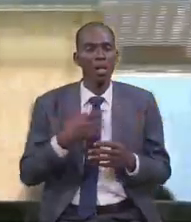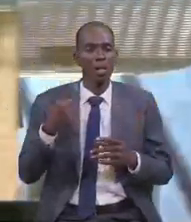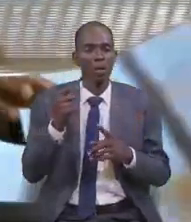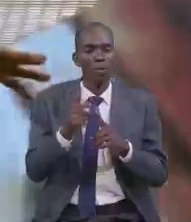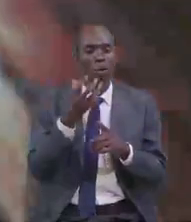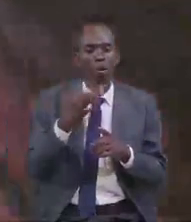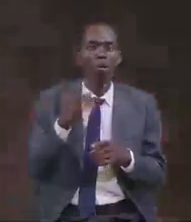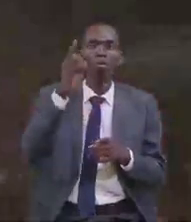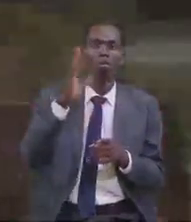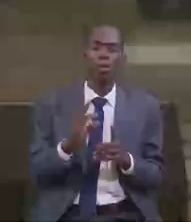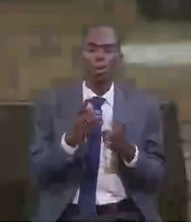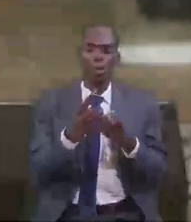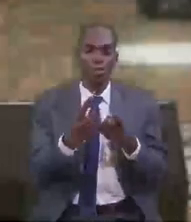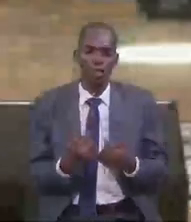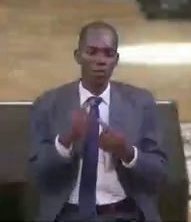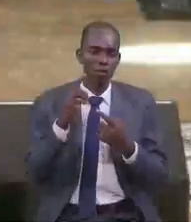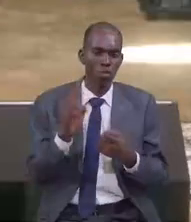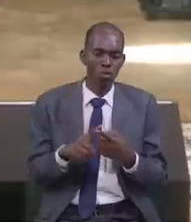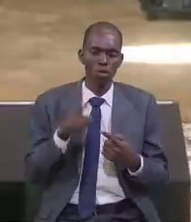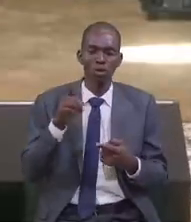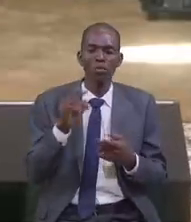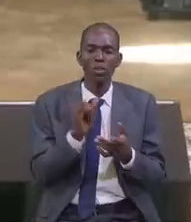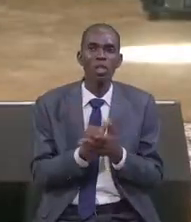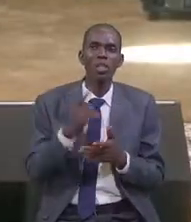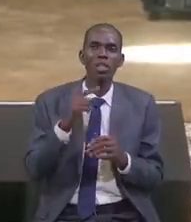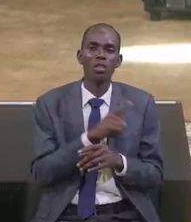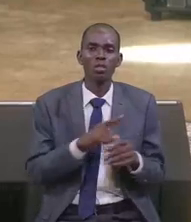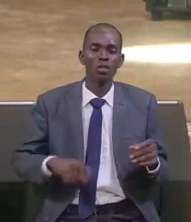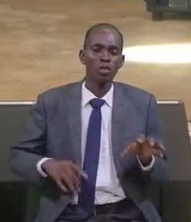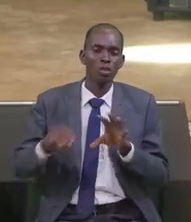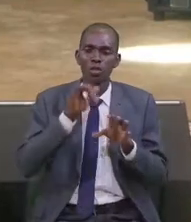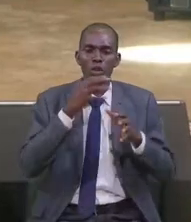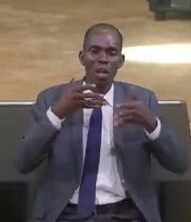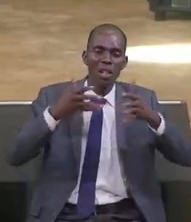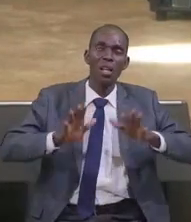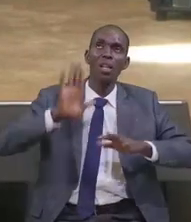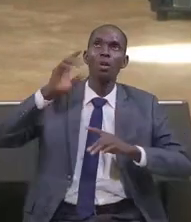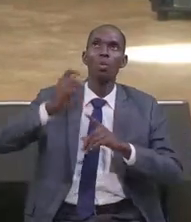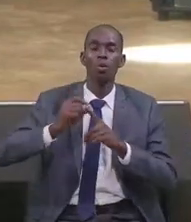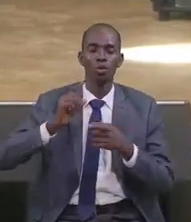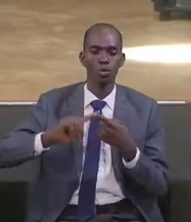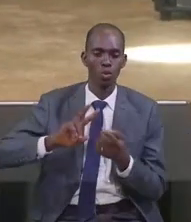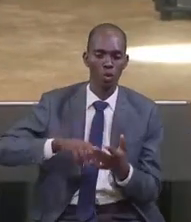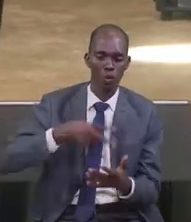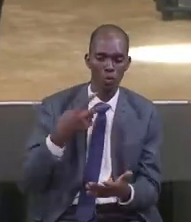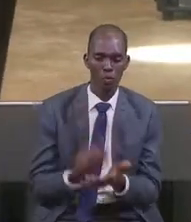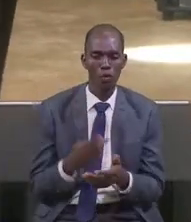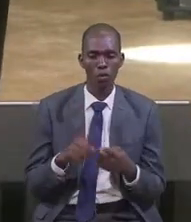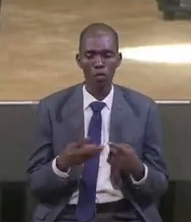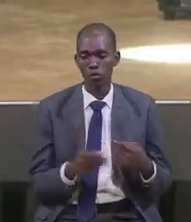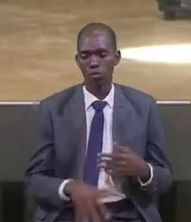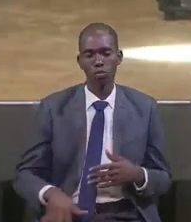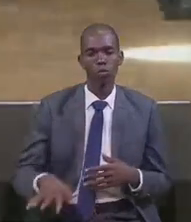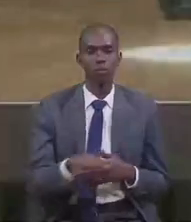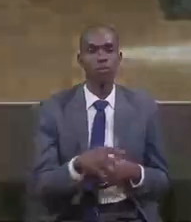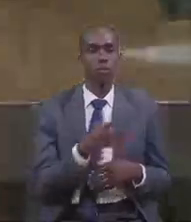n'a pas permis à sa parole de tomber à terre. Alors il est devenu prophète dans le pays. Et dirigeait le pays et